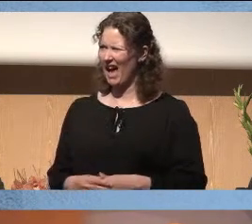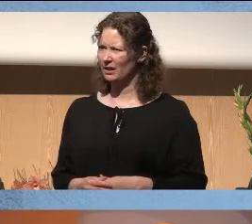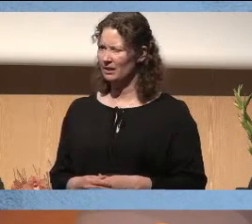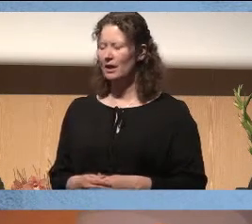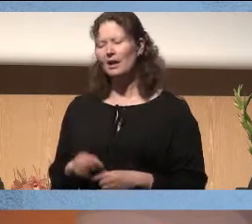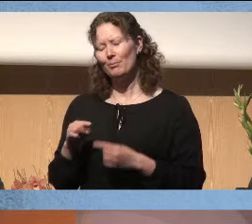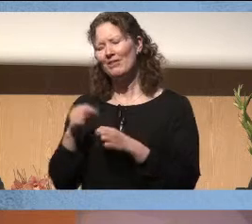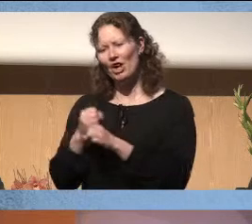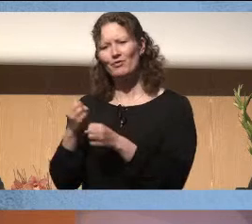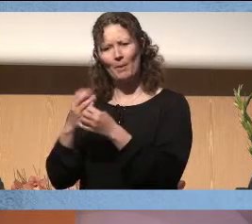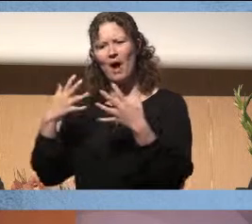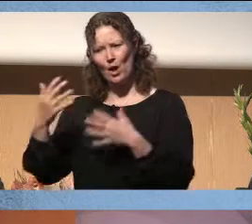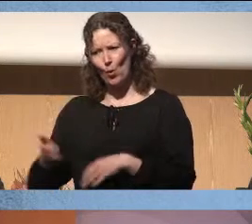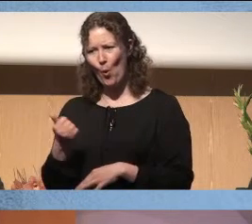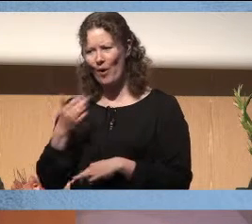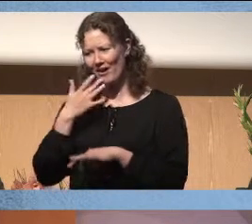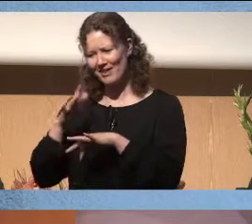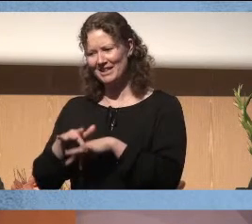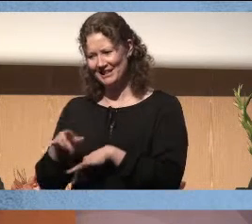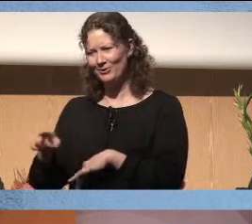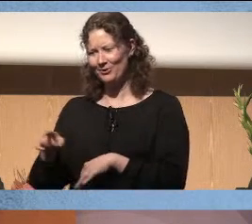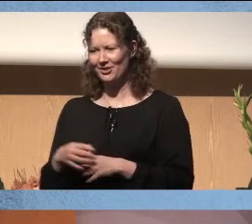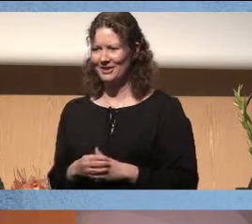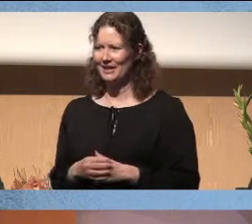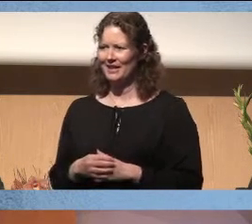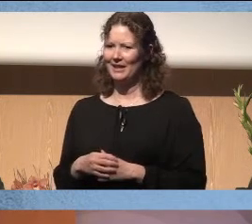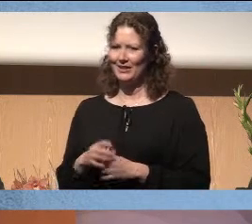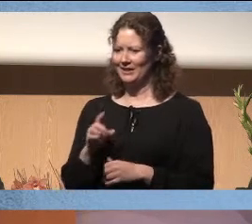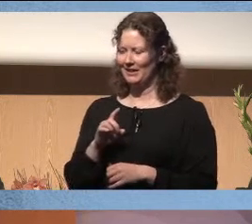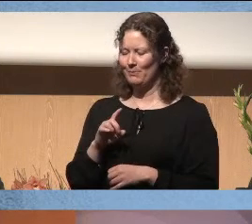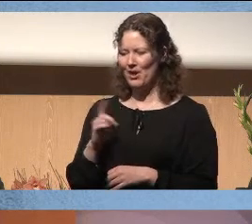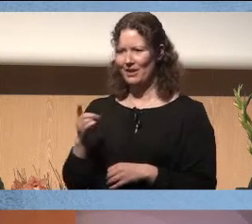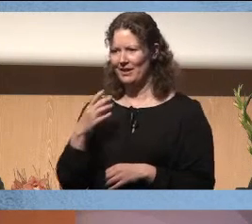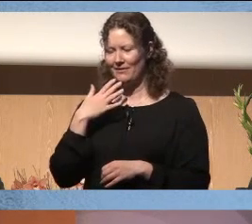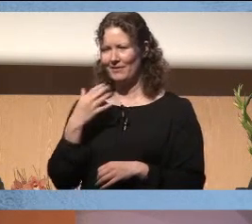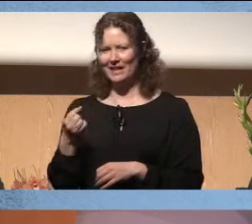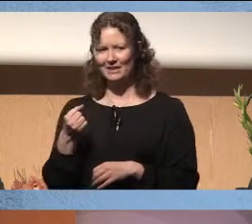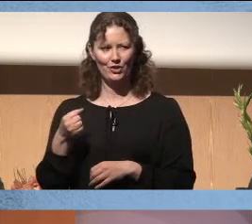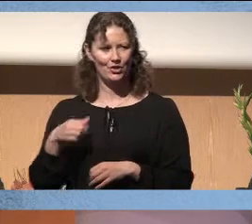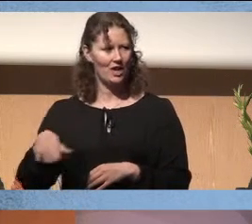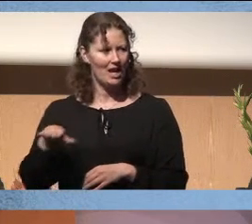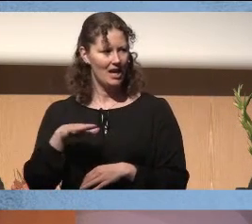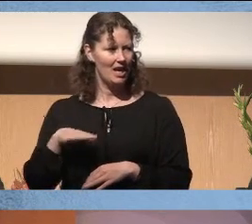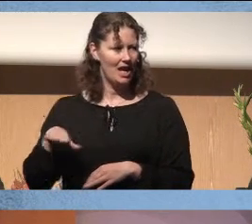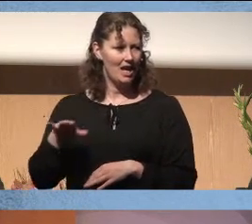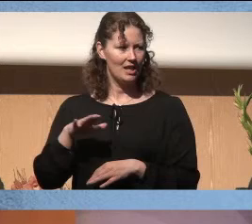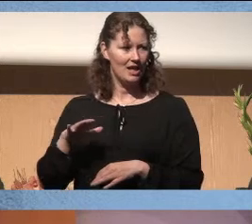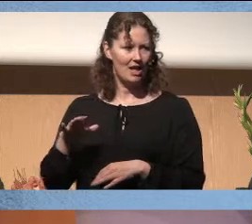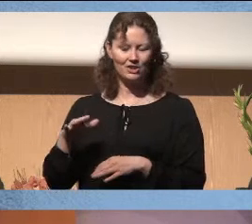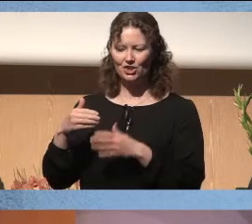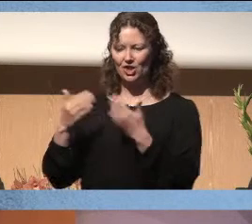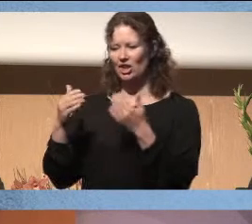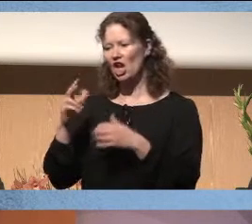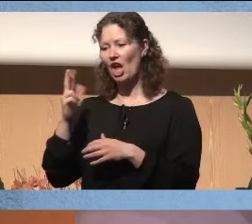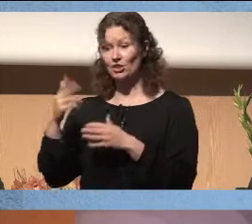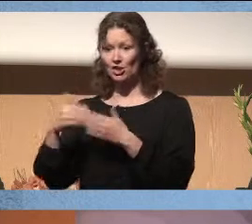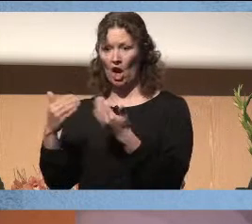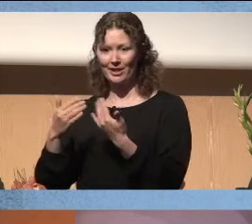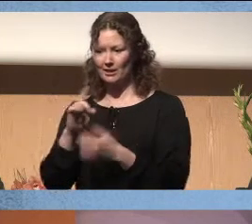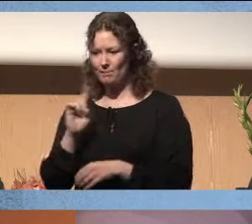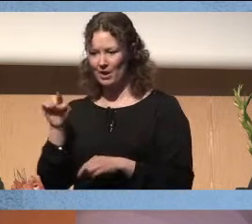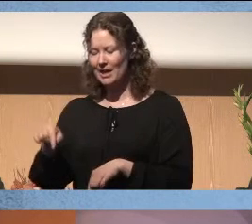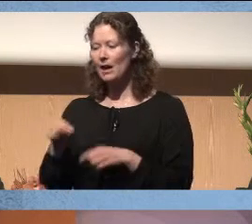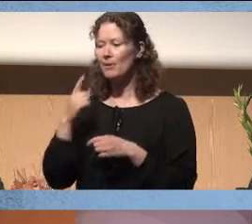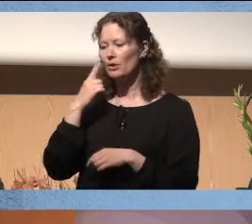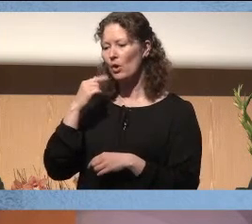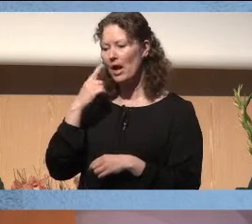det er ganske mange år han har vært gift. Og det har nok ikke bare vært glansdager, tror jeg ikke. Men yngre generasjoner, når det blir litt